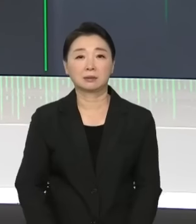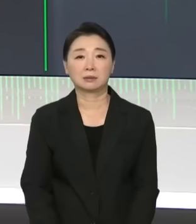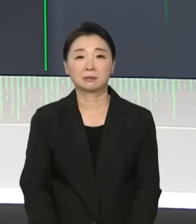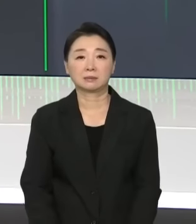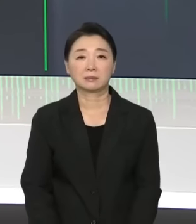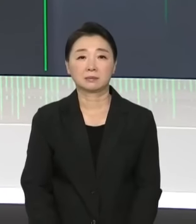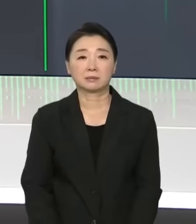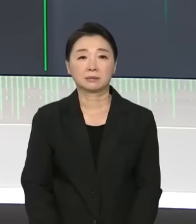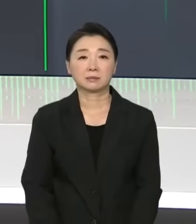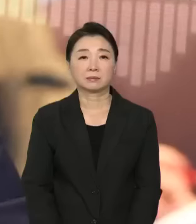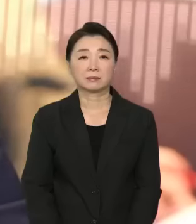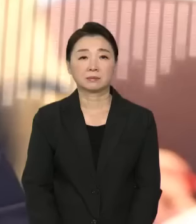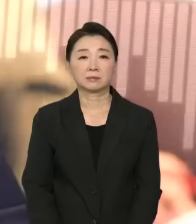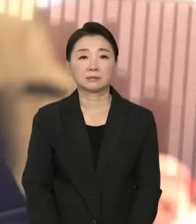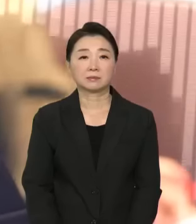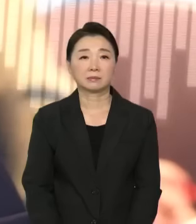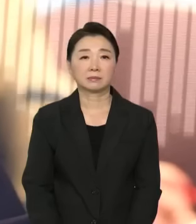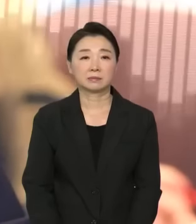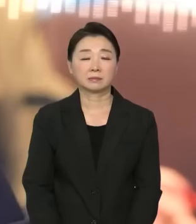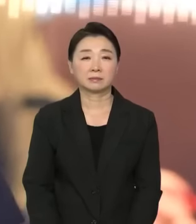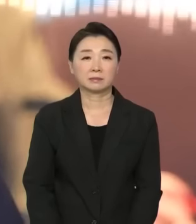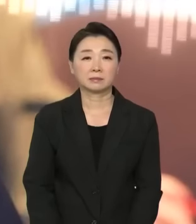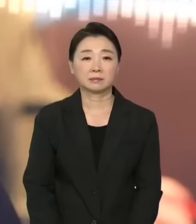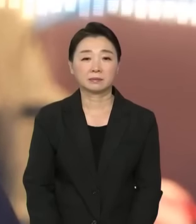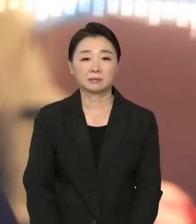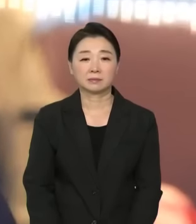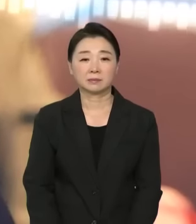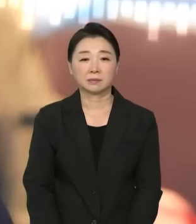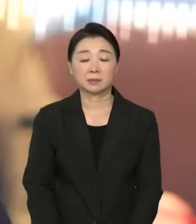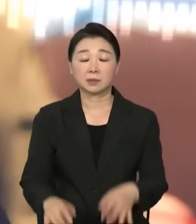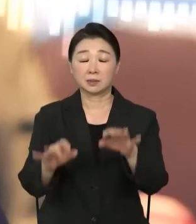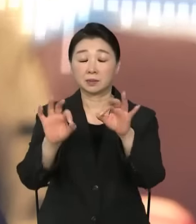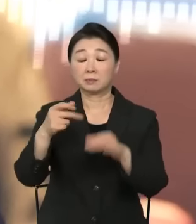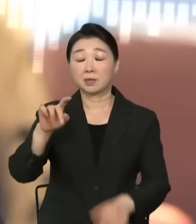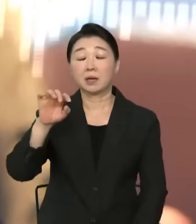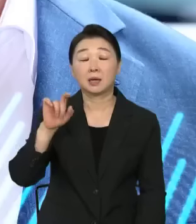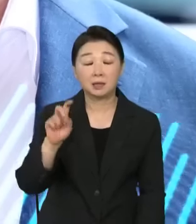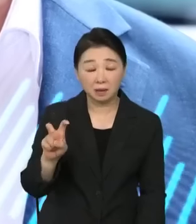보인다.윤정식기자입니다 .이녹음은